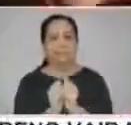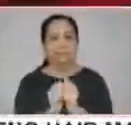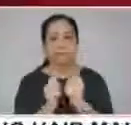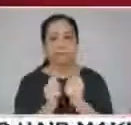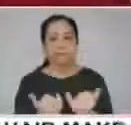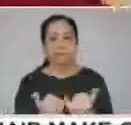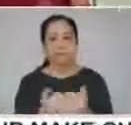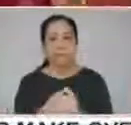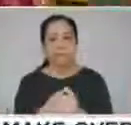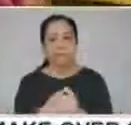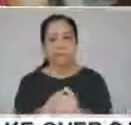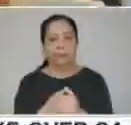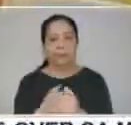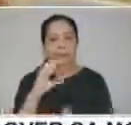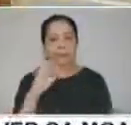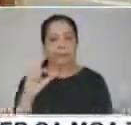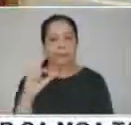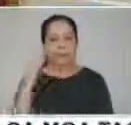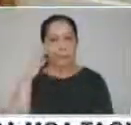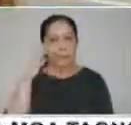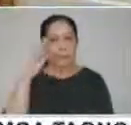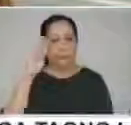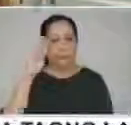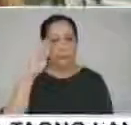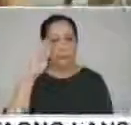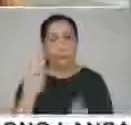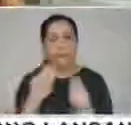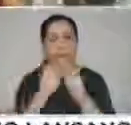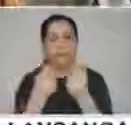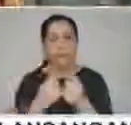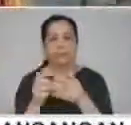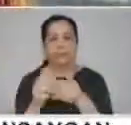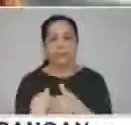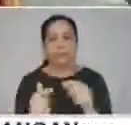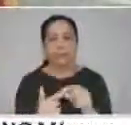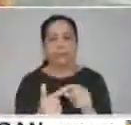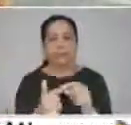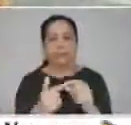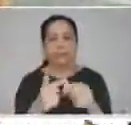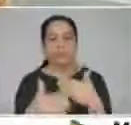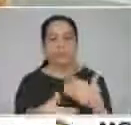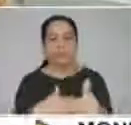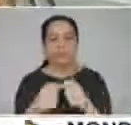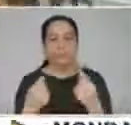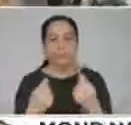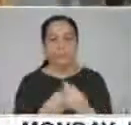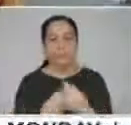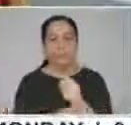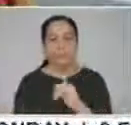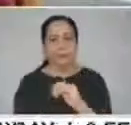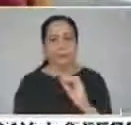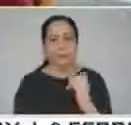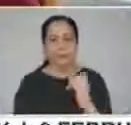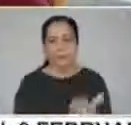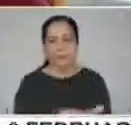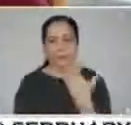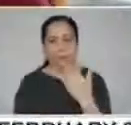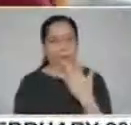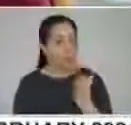po tayong nakausap na konduktor na nagre-reklamo siya na sana daw yung pasahero na lang ang bigyan natin o patawan ng